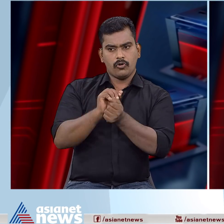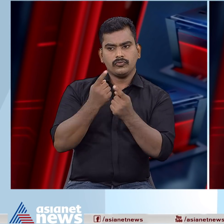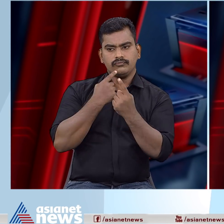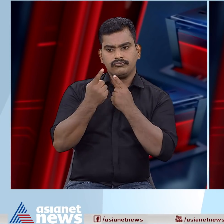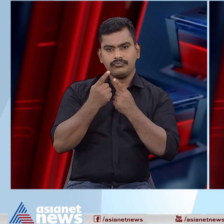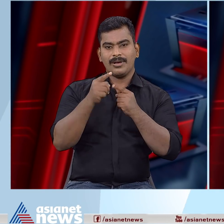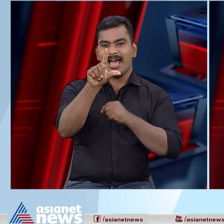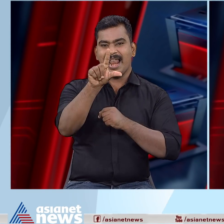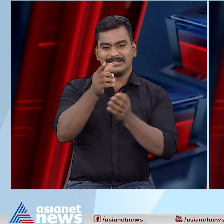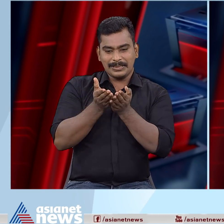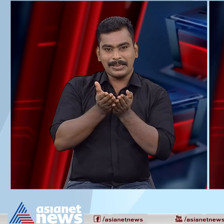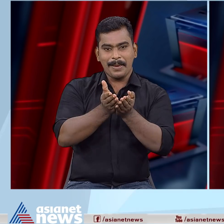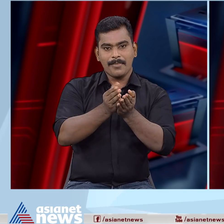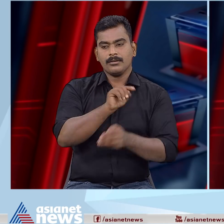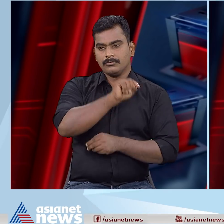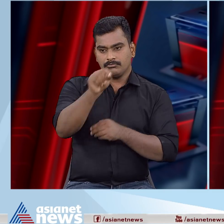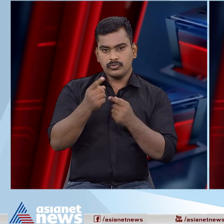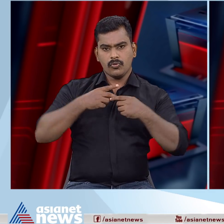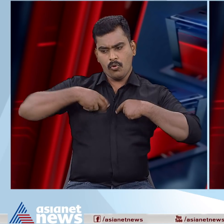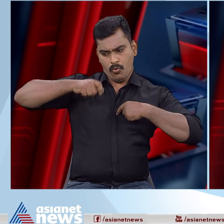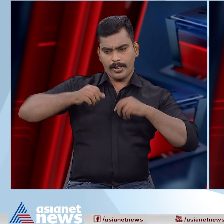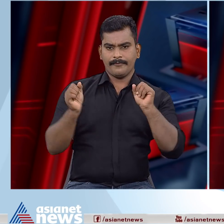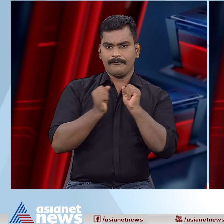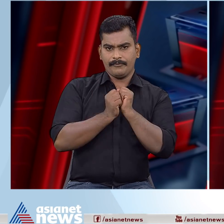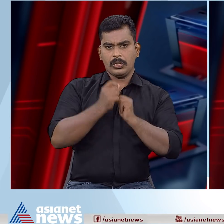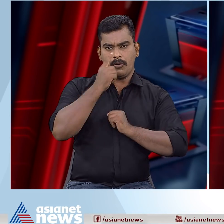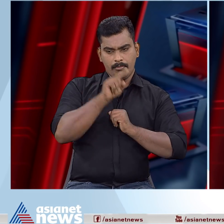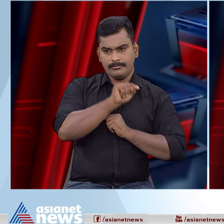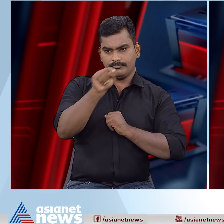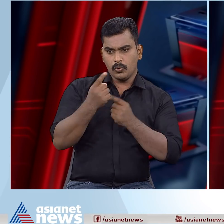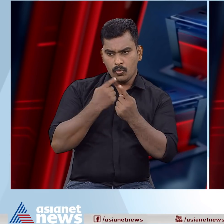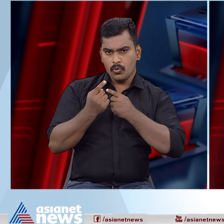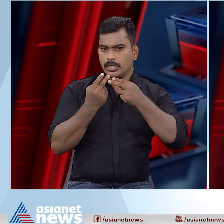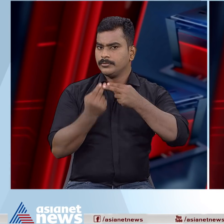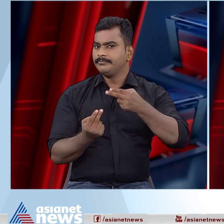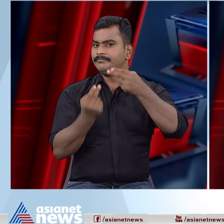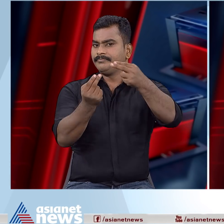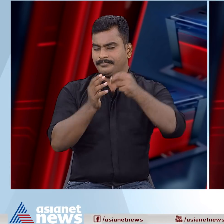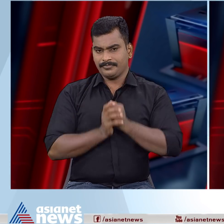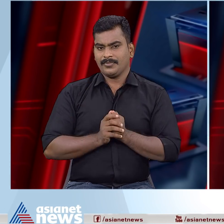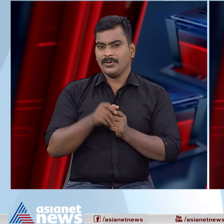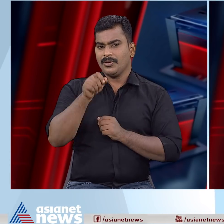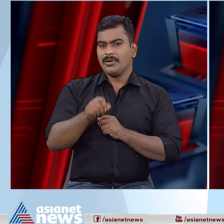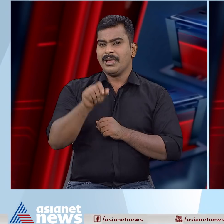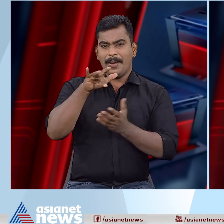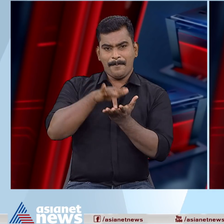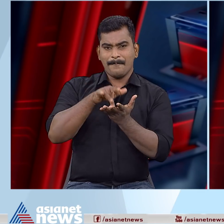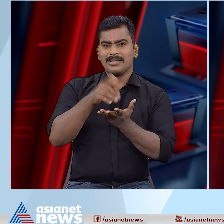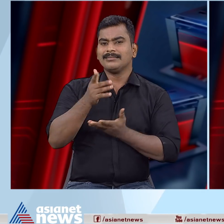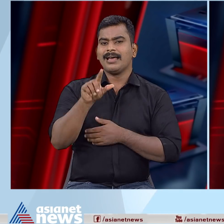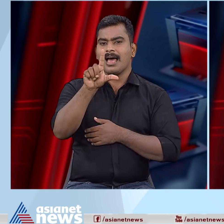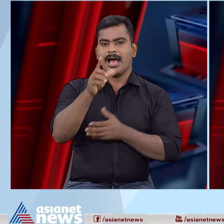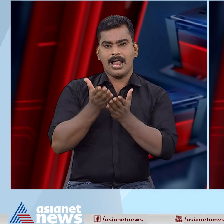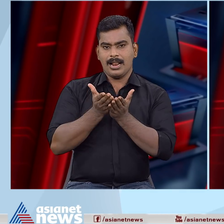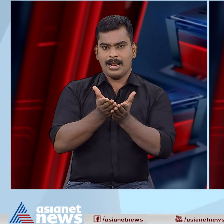ആസ്ഥാനത്താണ് അഭിഭാഷകനൊപ്പം ചോദ്യം ചെയ്യലിന് ഐഷ സുൽത്താന എത്തിയത്. വിവരങ്ങളുമായി മുഹമ്മദ് ഇമ്രാൻ ചേരുന്നു. ഇമ്രാൻ, ചോദ്യം ചെയ്യൽ